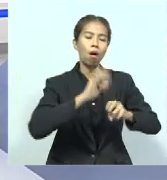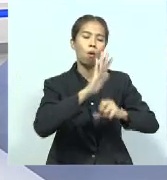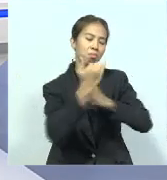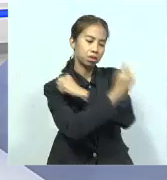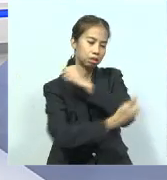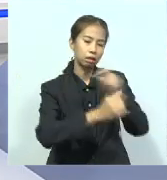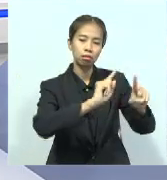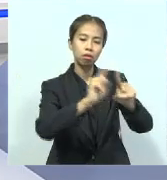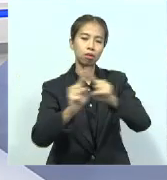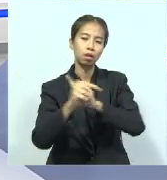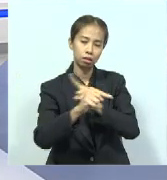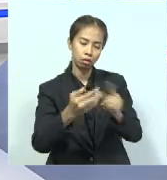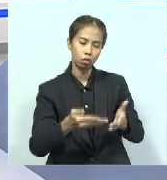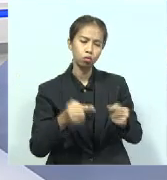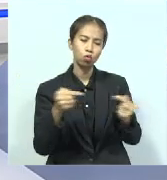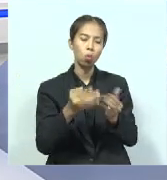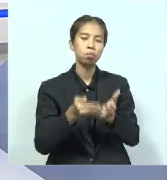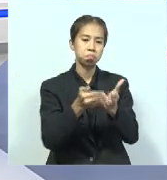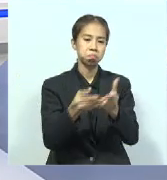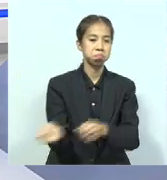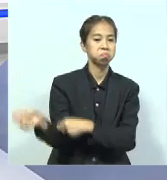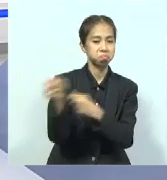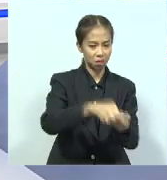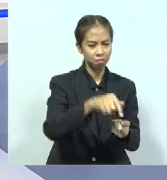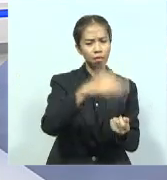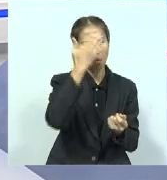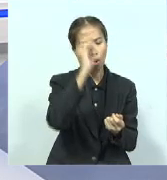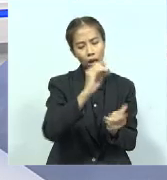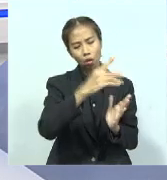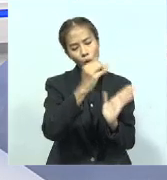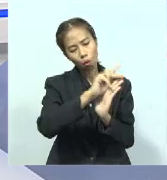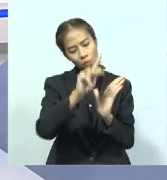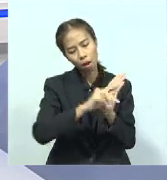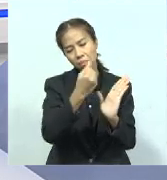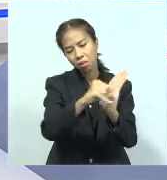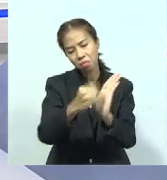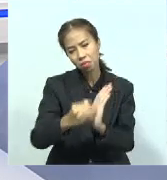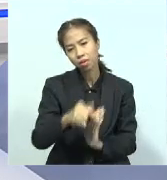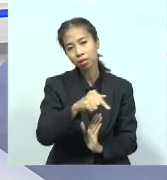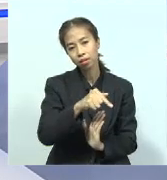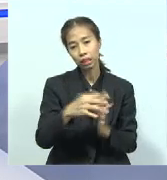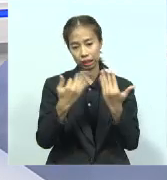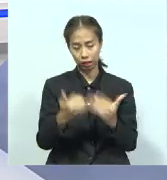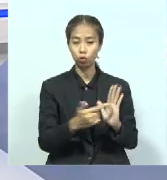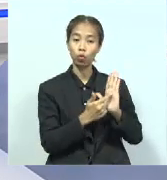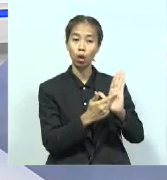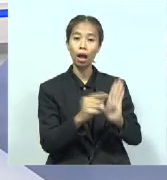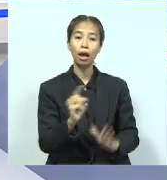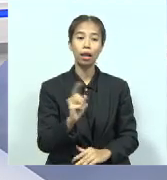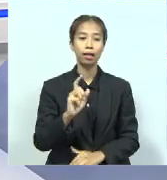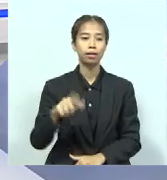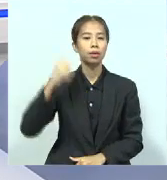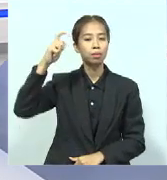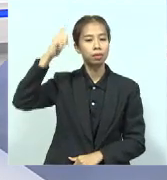อื่นๆที่เขาทำประมงแล้วก็ตอนนี้ยังทำประมงผิดกฎหมายอยู่ด้วยซ้ำไป อย่างที่กัมพูชาเนี่ยเขาจะมาขอดูงานเรื่องของการแก้ปัญหา IUU